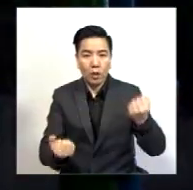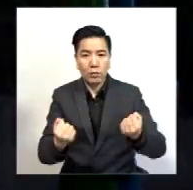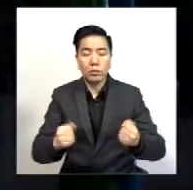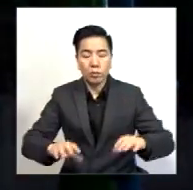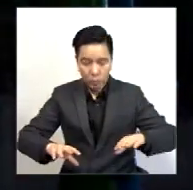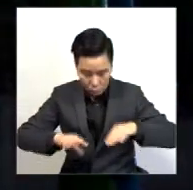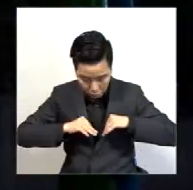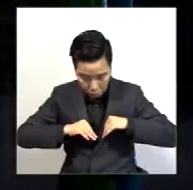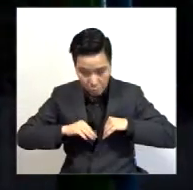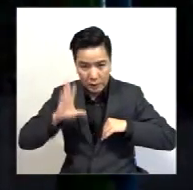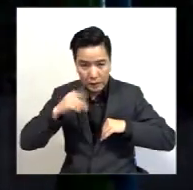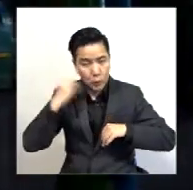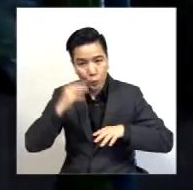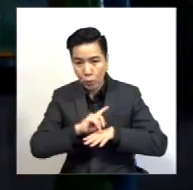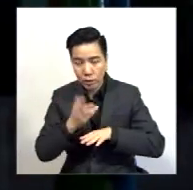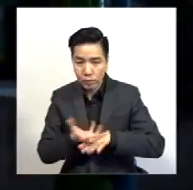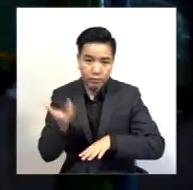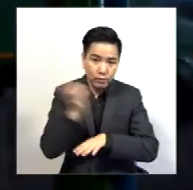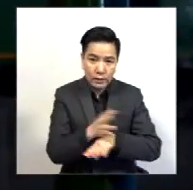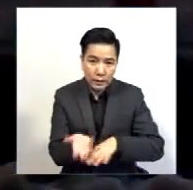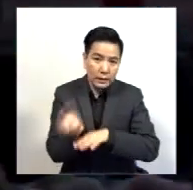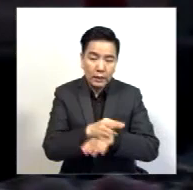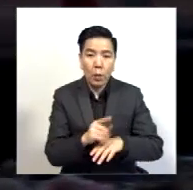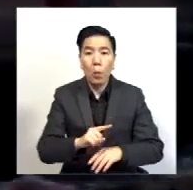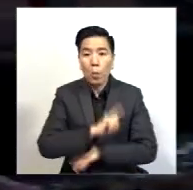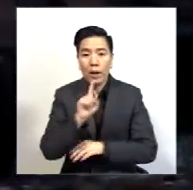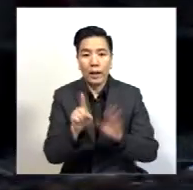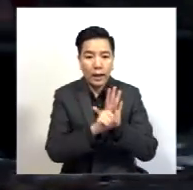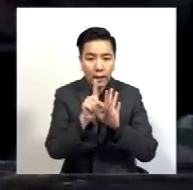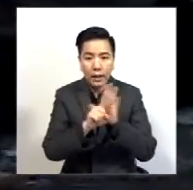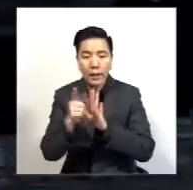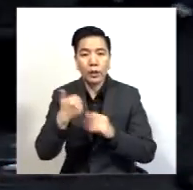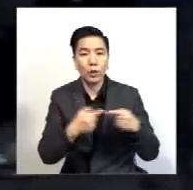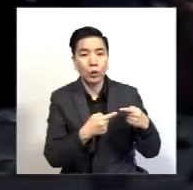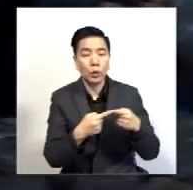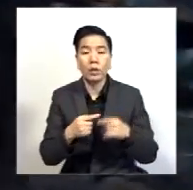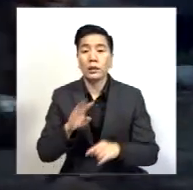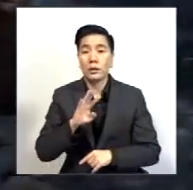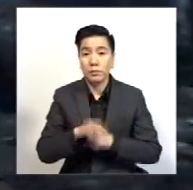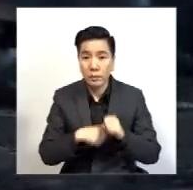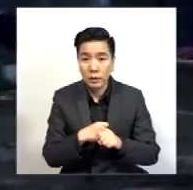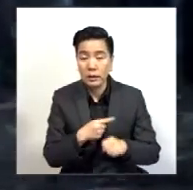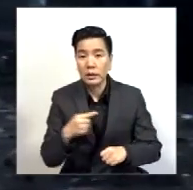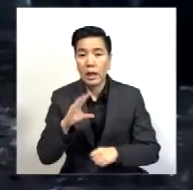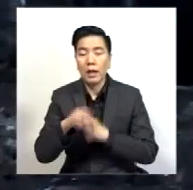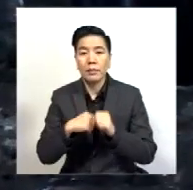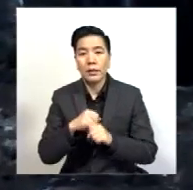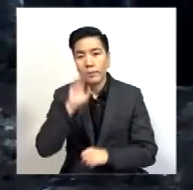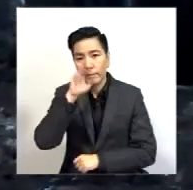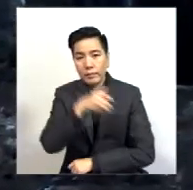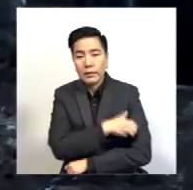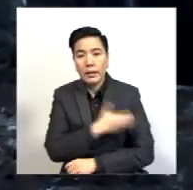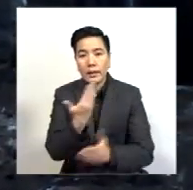อมรับว่านำขยะมาทิ้งที่นี่ทุกวันนะคะวันละประมาณ1เที่ยวติดต่อกันมาประมาณ 4-5 ปีแล้วกทม.ก็เลย